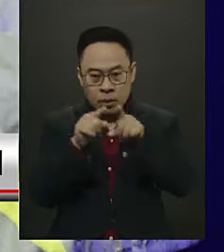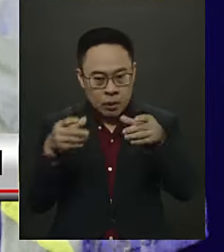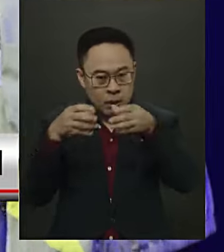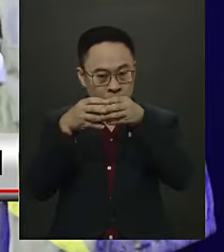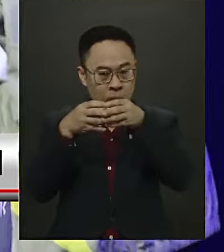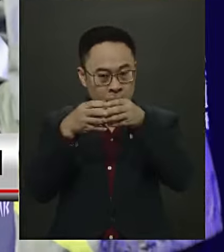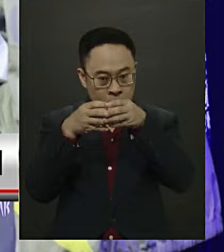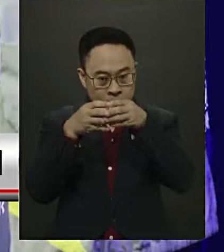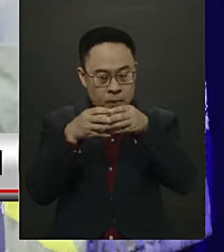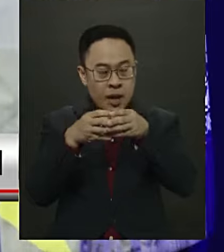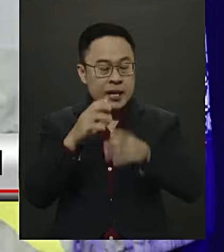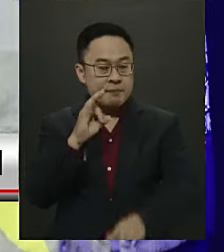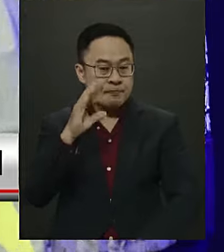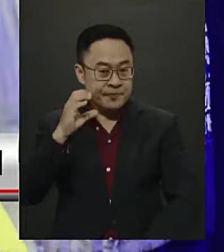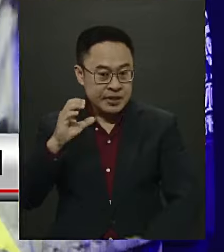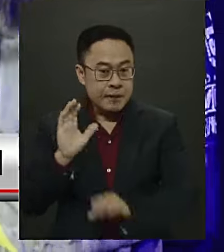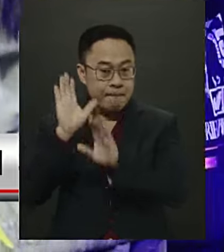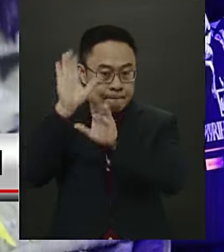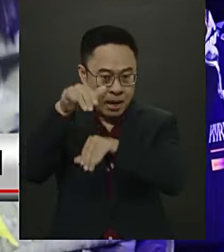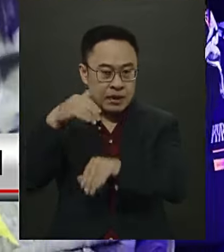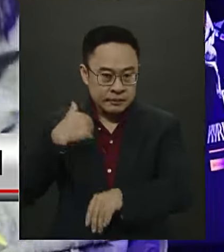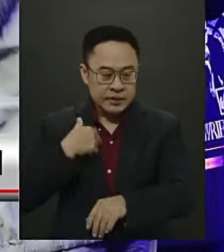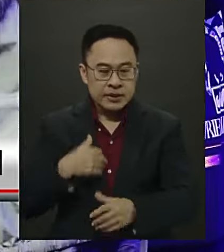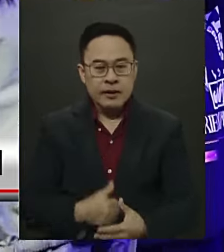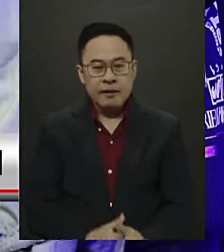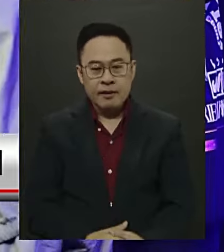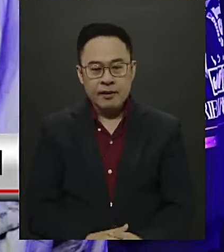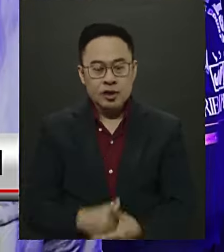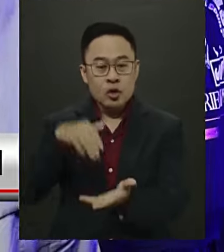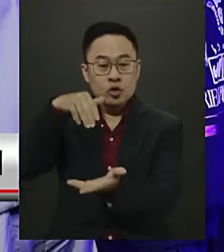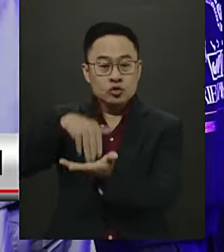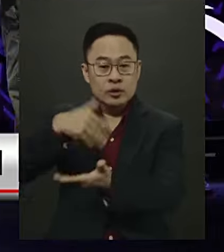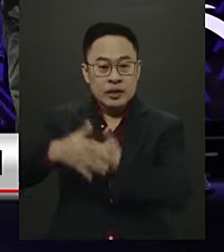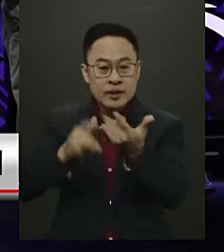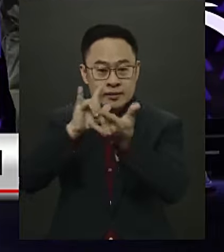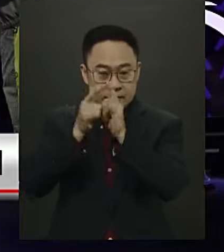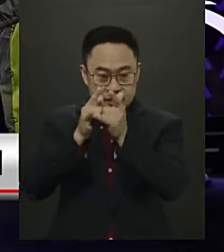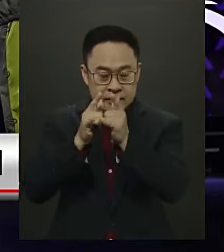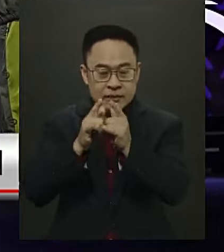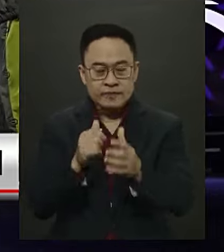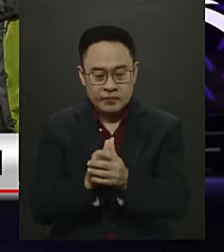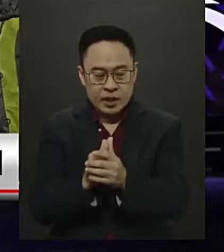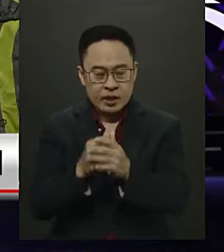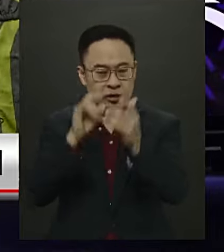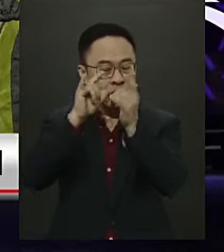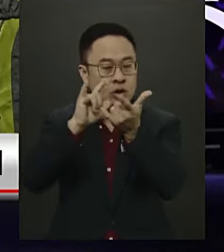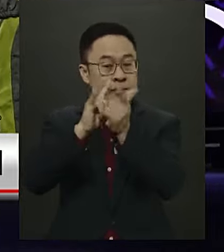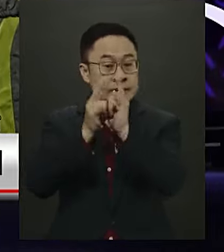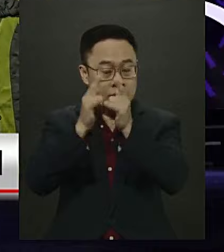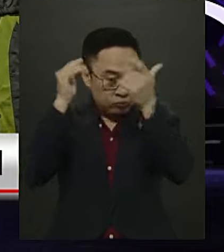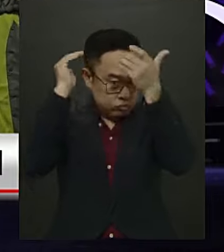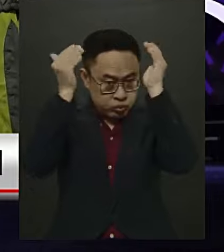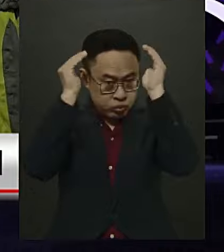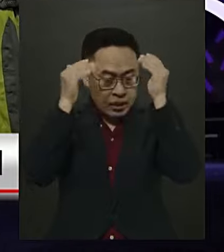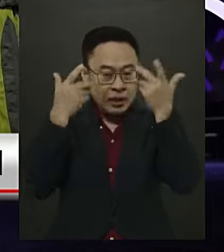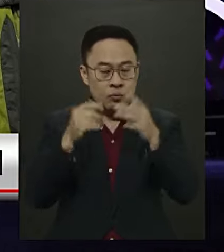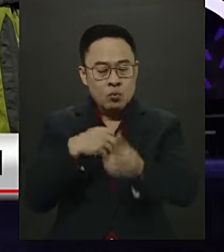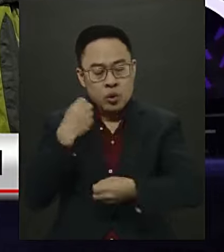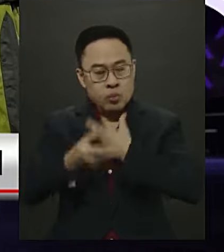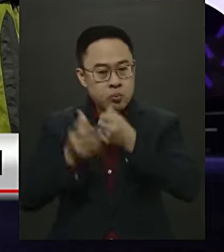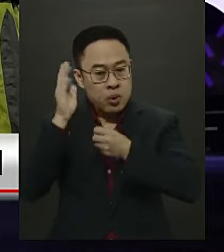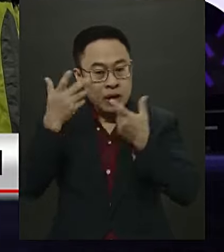ทรัลเวิลด์เมื่อวันที่ผ่านมาจริงผู้ประกาศข่าวสาวเราน้องแฟรี่ก็ไปร่วมนะเพราะว่าในงานเขามีคอนเสิร์ตมี The